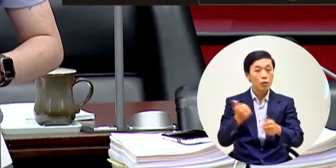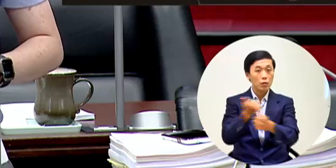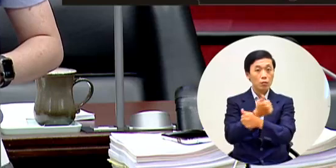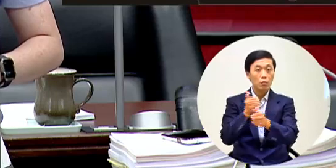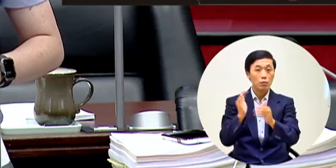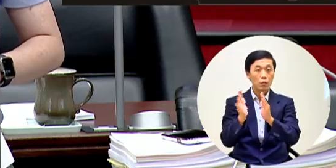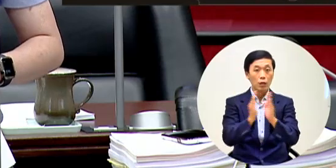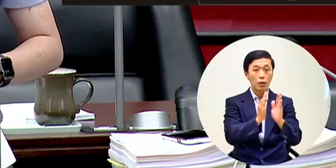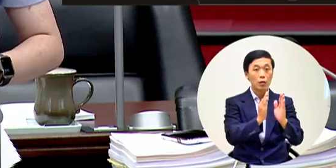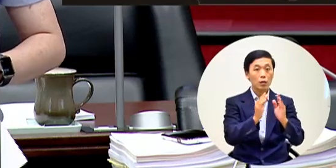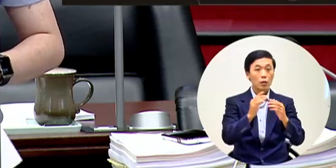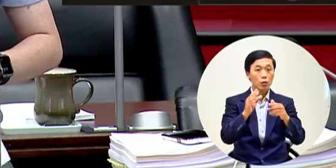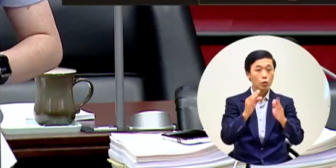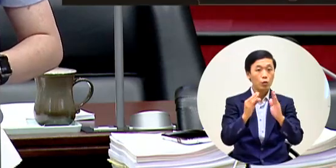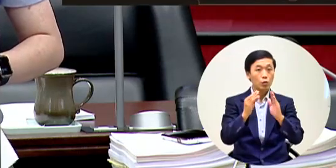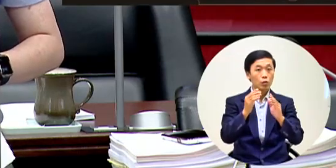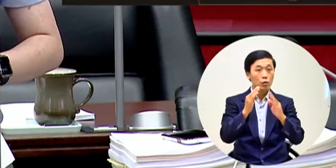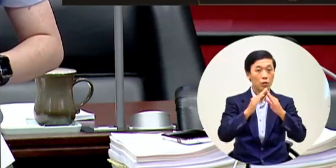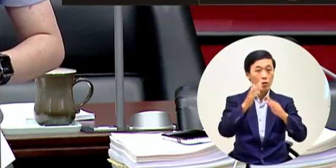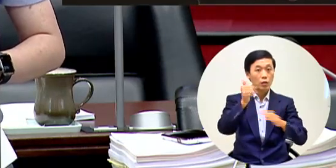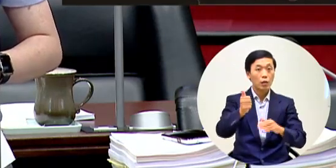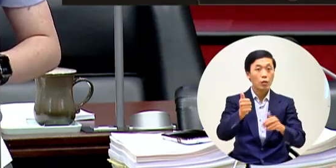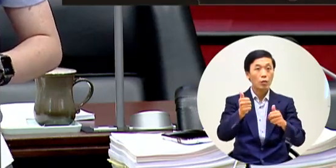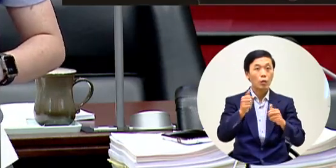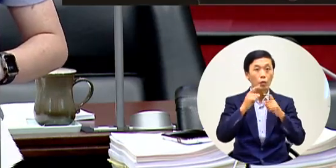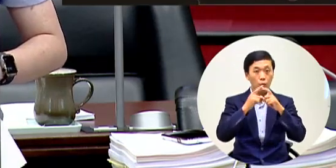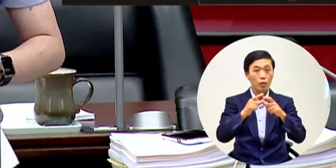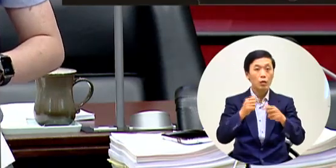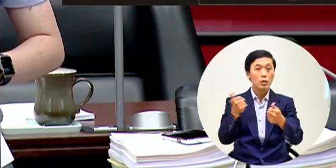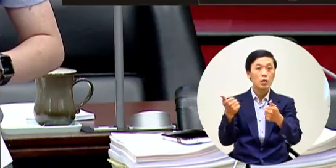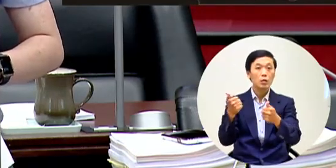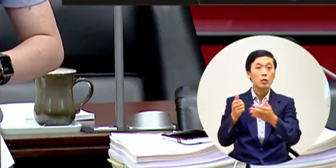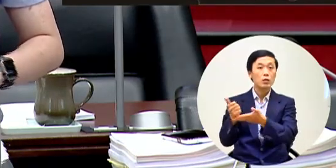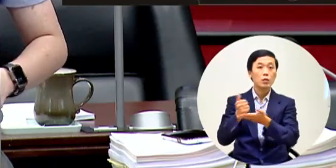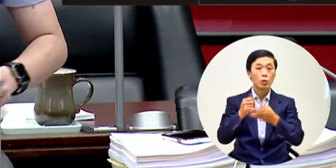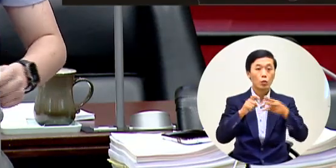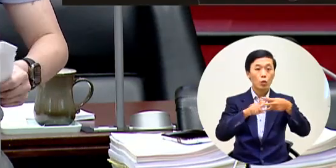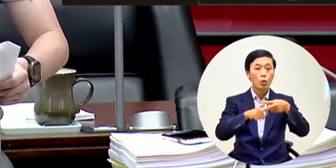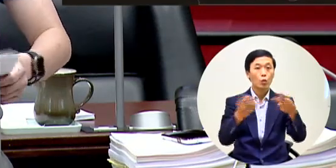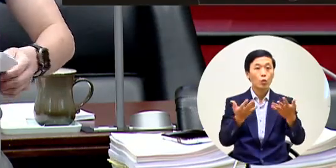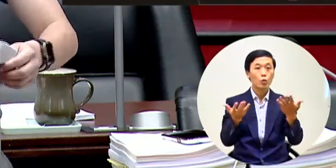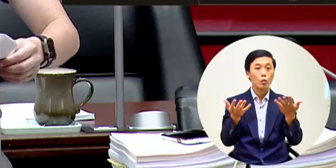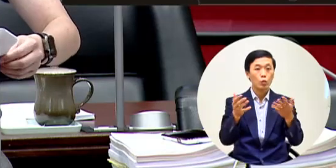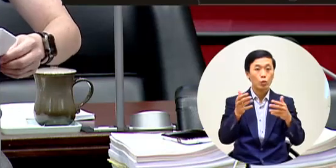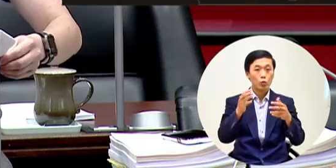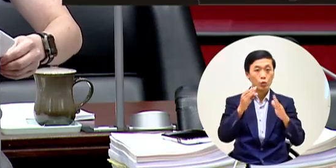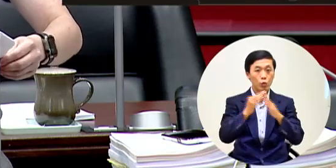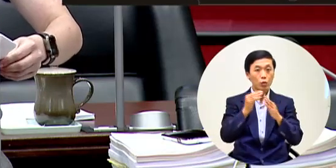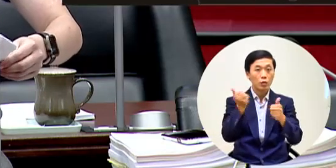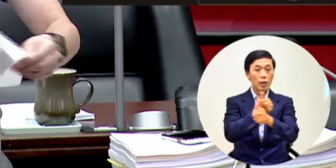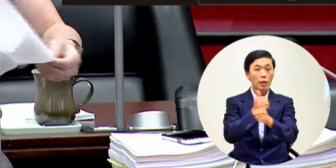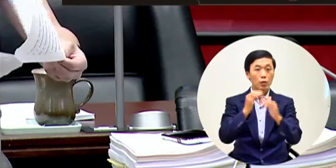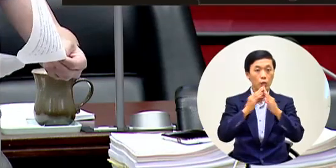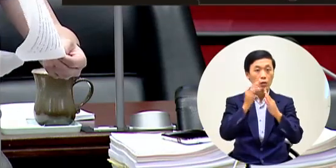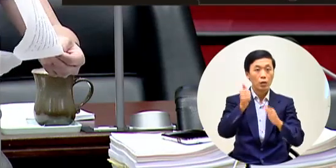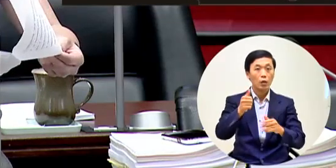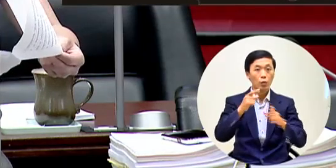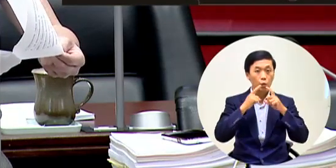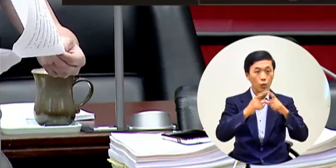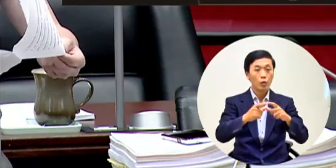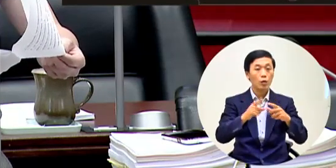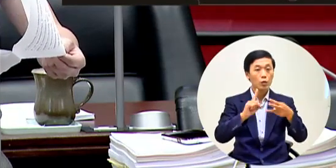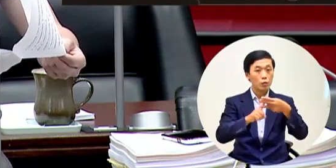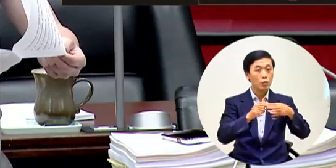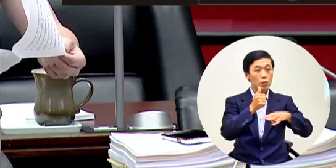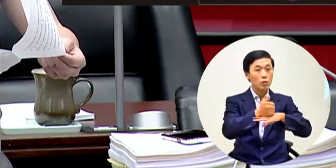边可以保证？ 请公务局洪代理局长答复。 谢谢主席，谢谢曾议员。我们在这一次的汛期